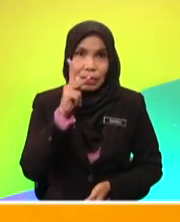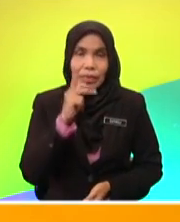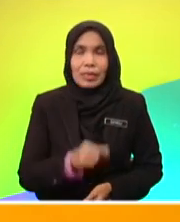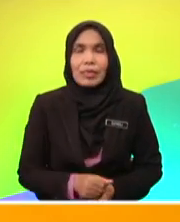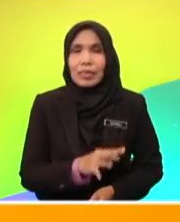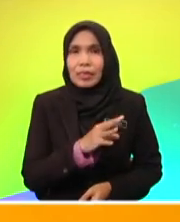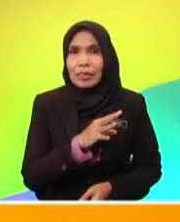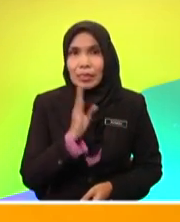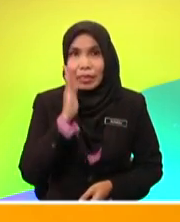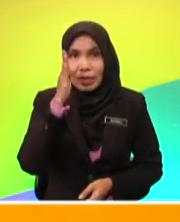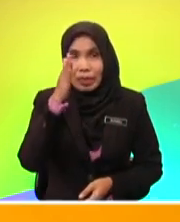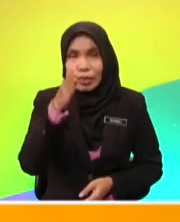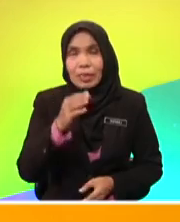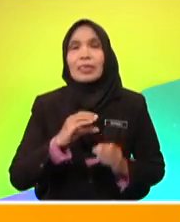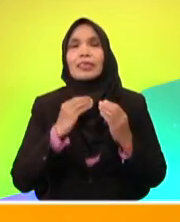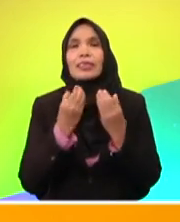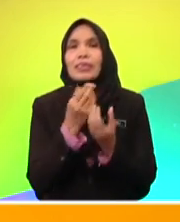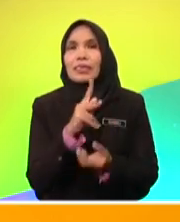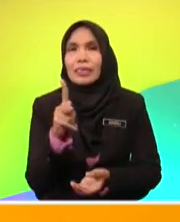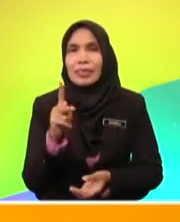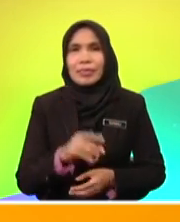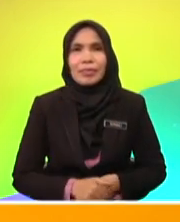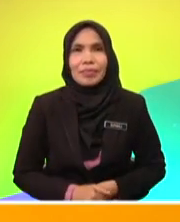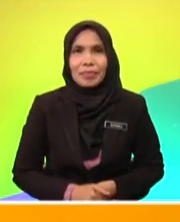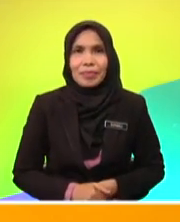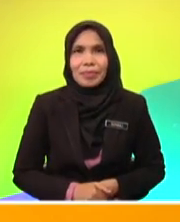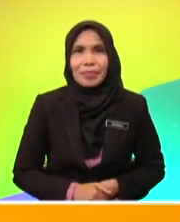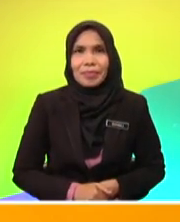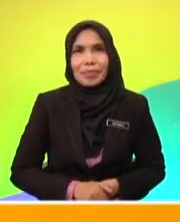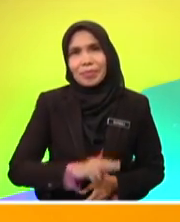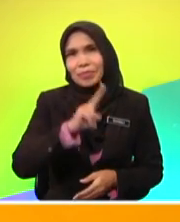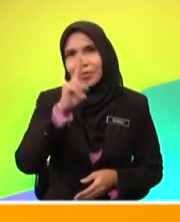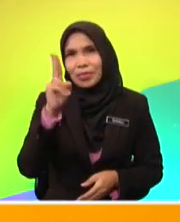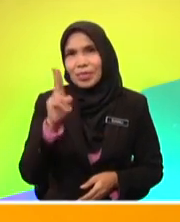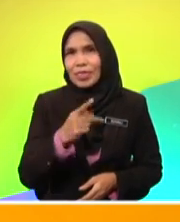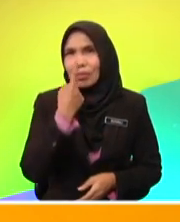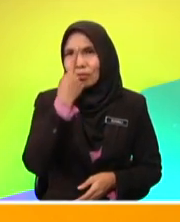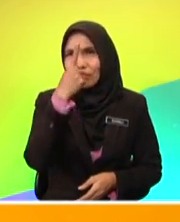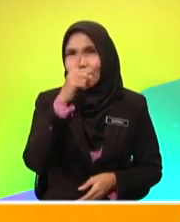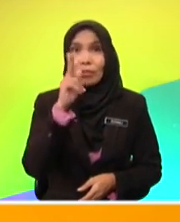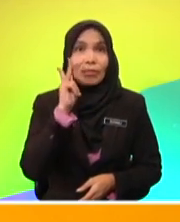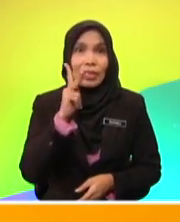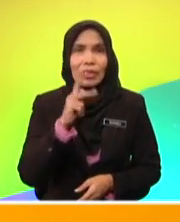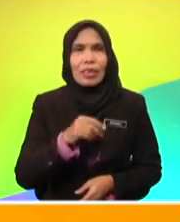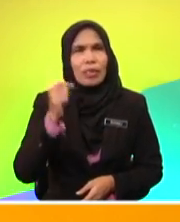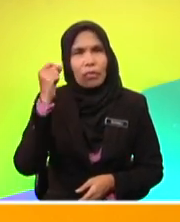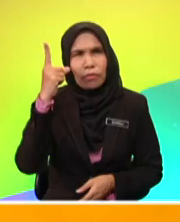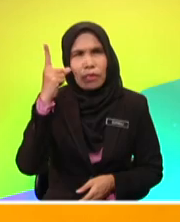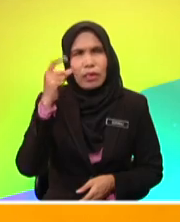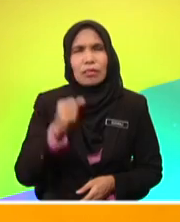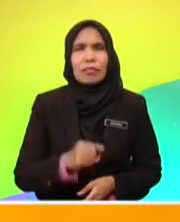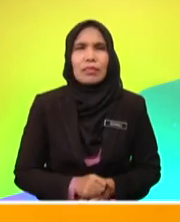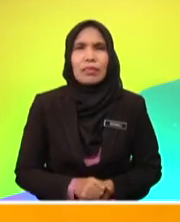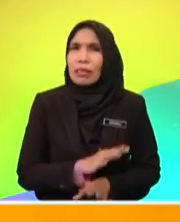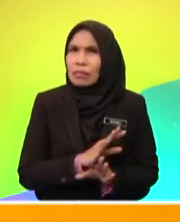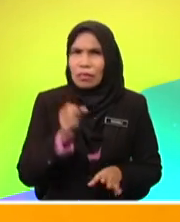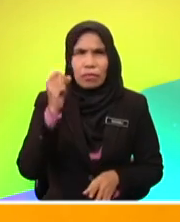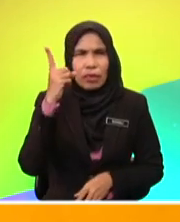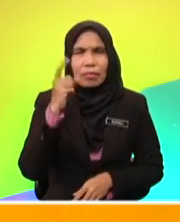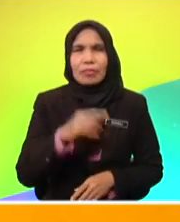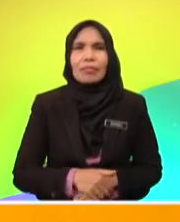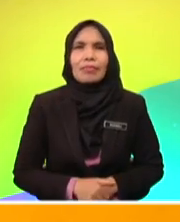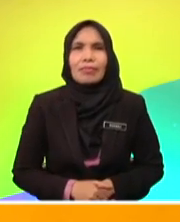berbunga. Wah, menarik ni. Ini ujian untuk saya sama ada saya faham ataupun tidak. Jadi gambar-gambar yang ada di depan